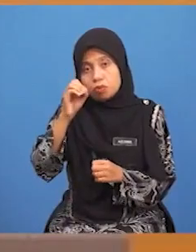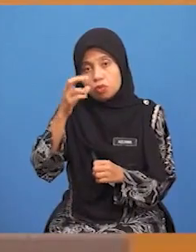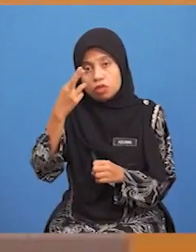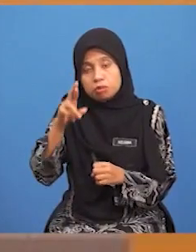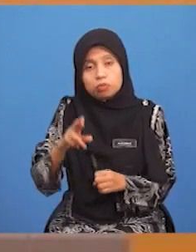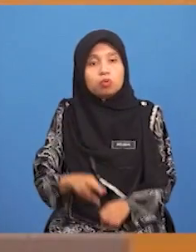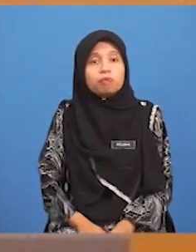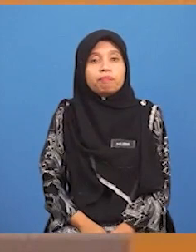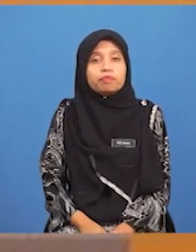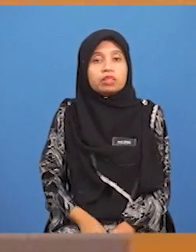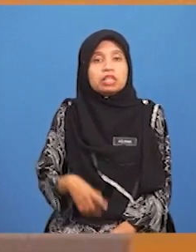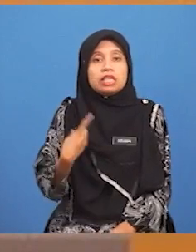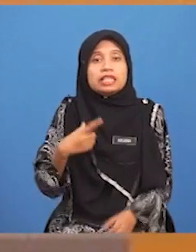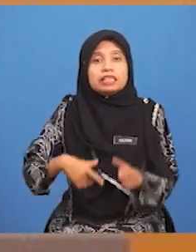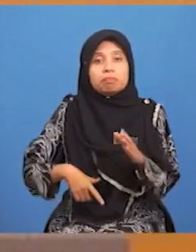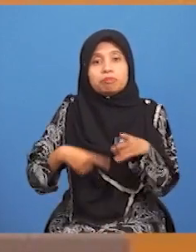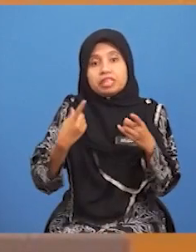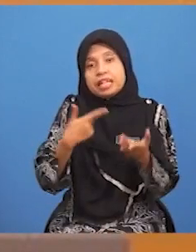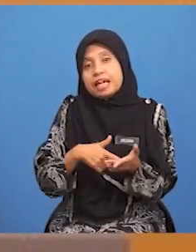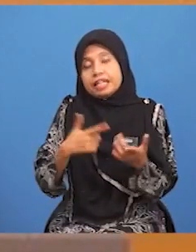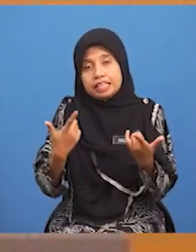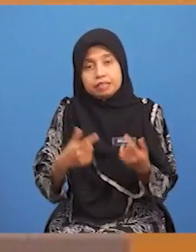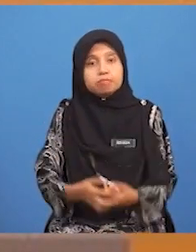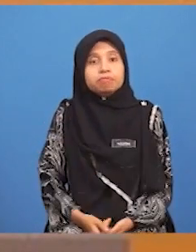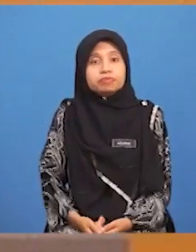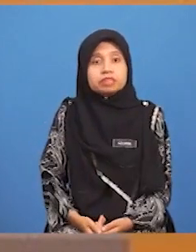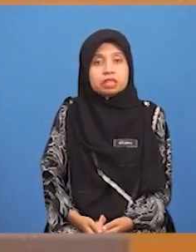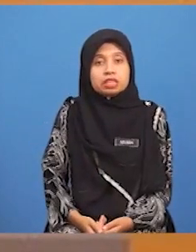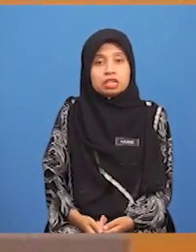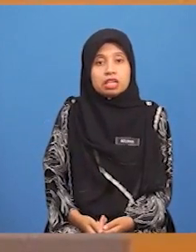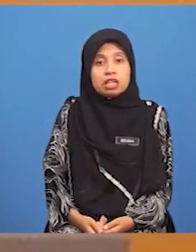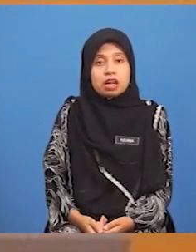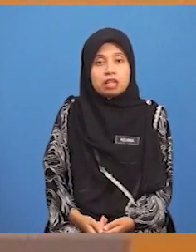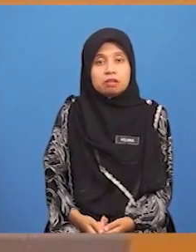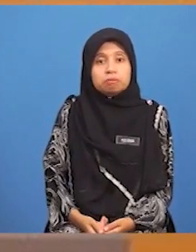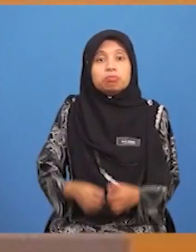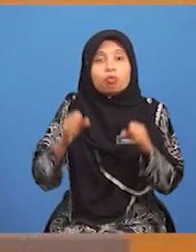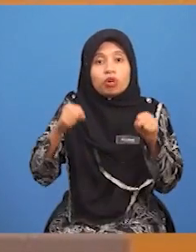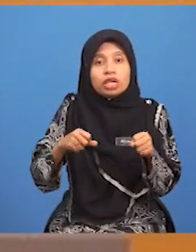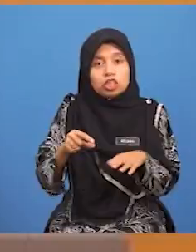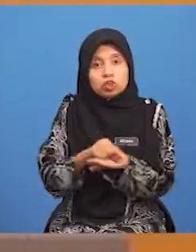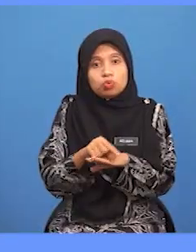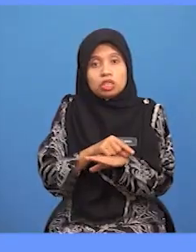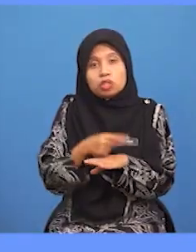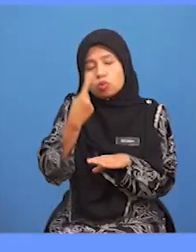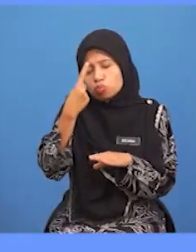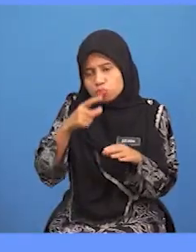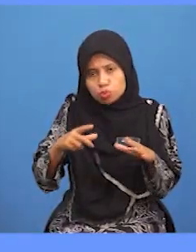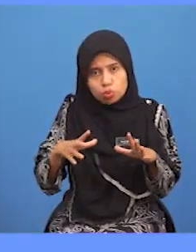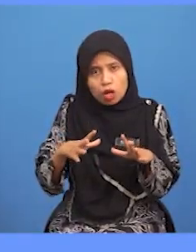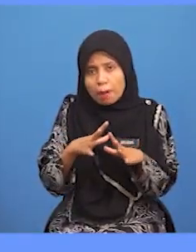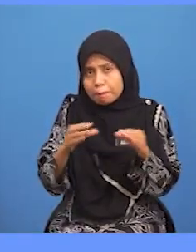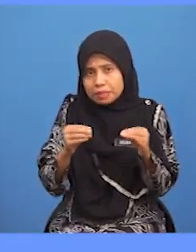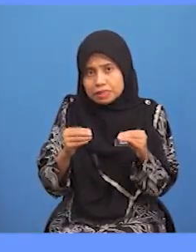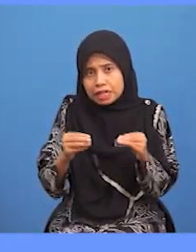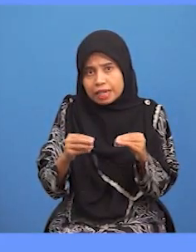RM50,000. Kita pergi ke peringkat yang lebih mencabar. Analisis titik pulang modal boleh digunakan untuk